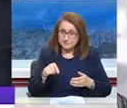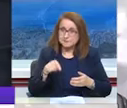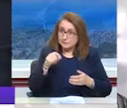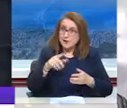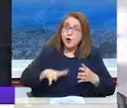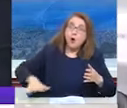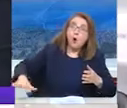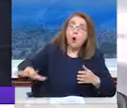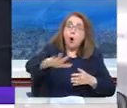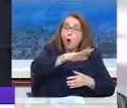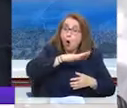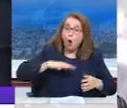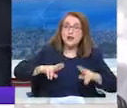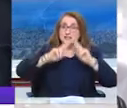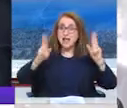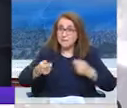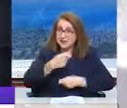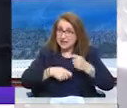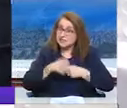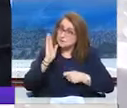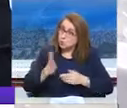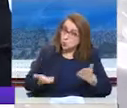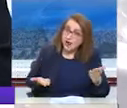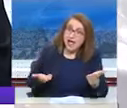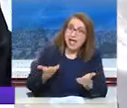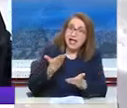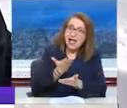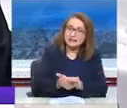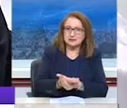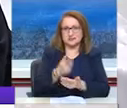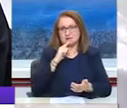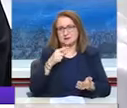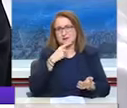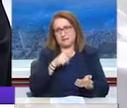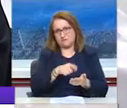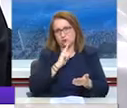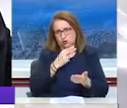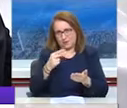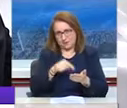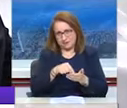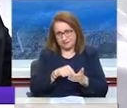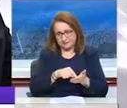και να κάνουν αίτηση όλες οι επιχειρήσεις, όλα τα νομικά πρόσωπα.